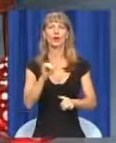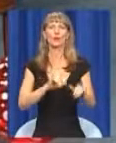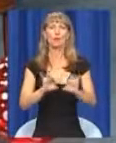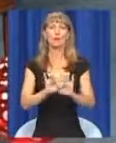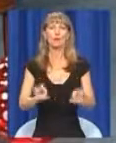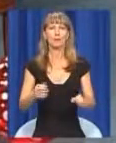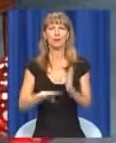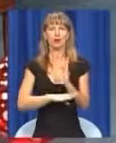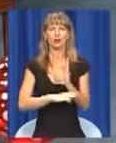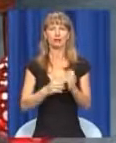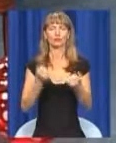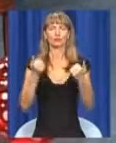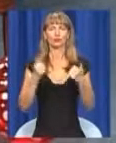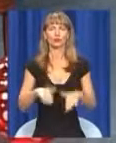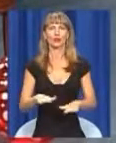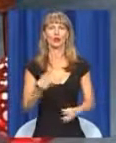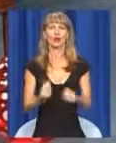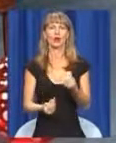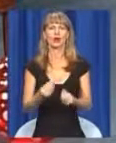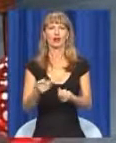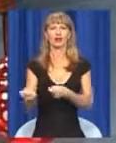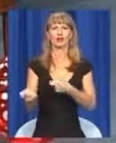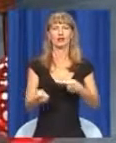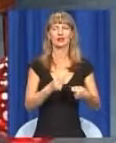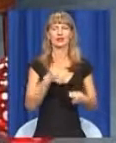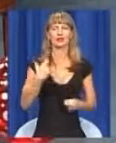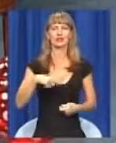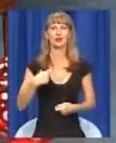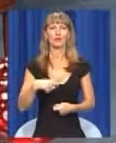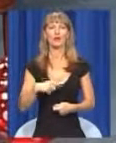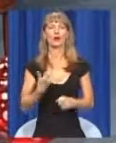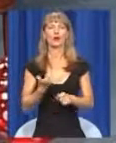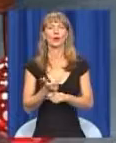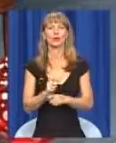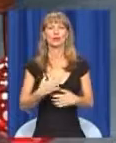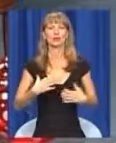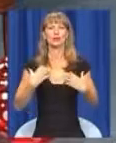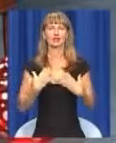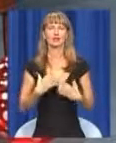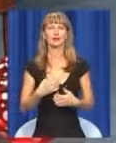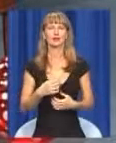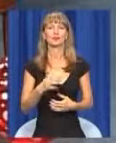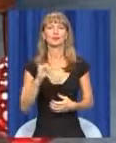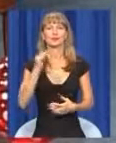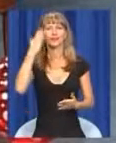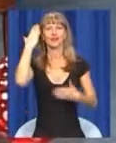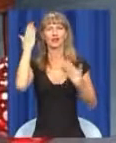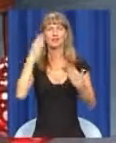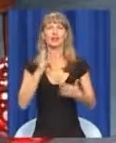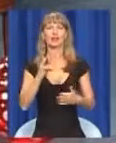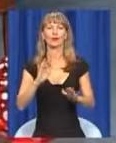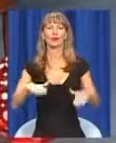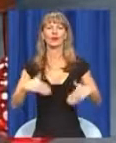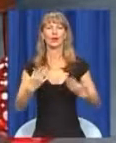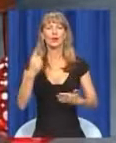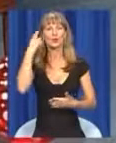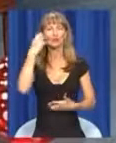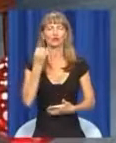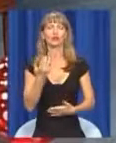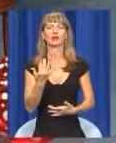щось, і вирішив погратися, і просто отак от тебе тягне за цією паличкою. Ну це дуже-дуже страшно. Хоча і весело, але пропонуємо дізнатися вам